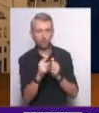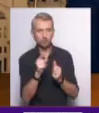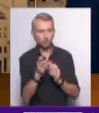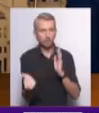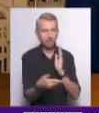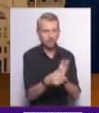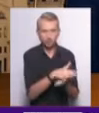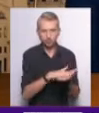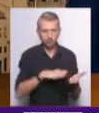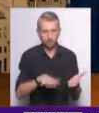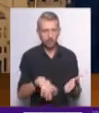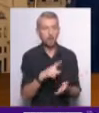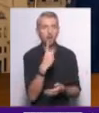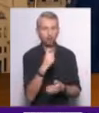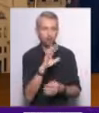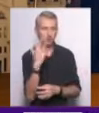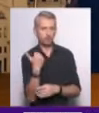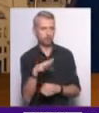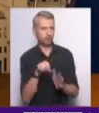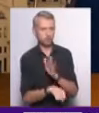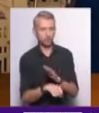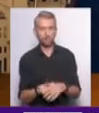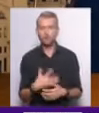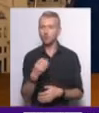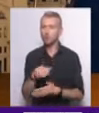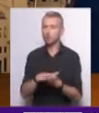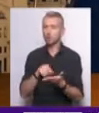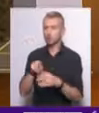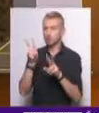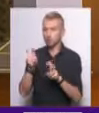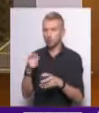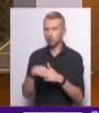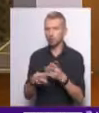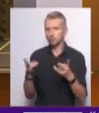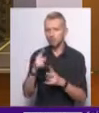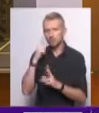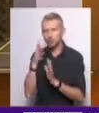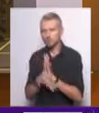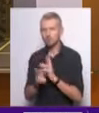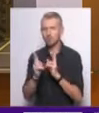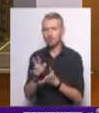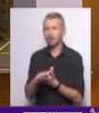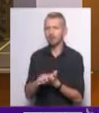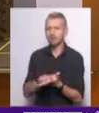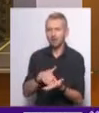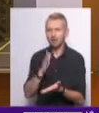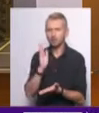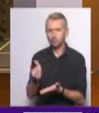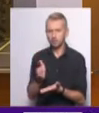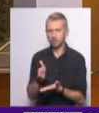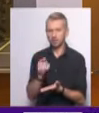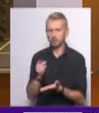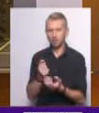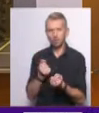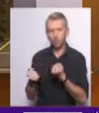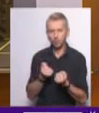ця вирубка. Але, так, на жаль, 100 дерев вбито вже. Ми продовжимо ще обов'язково цю тему, тому що потрібно розуміти, яким чином далі буде продовжуватися